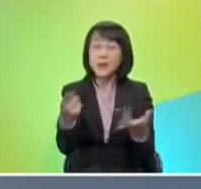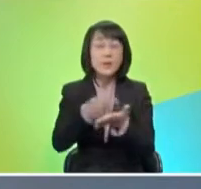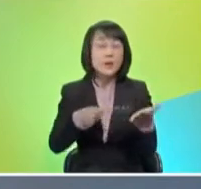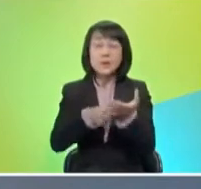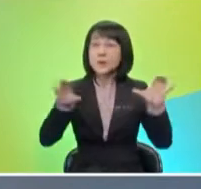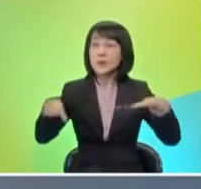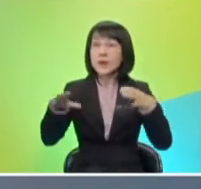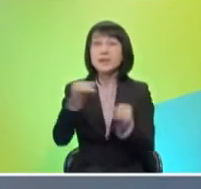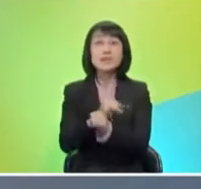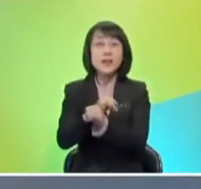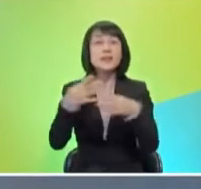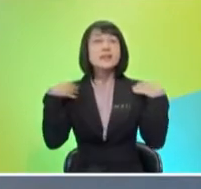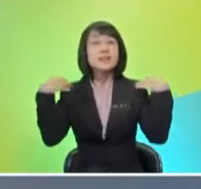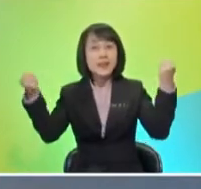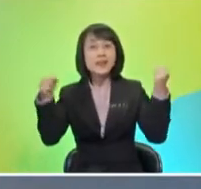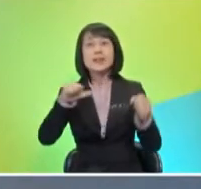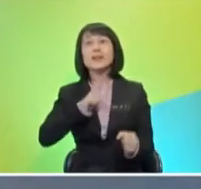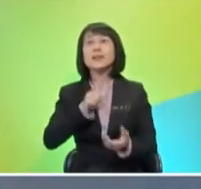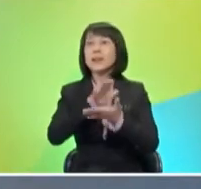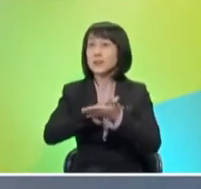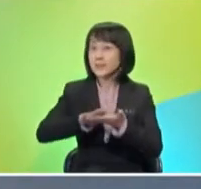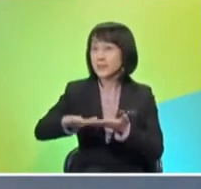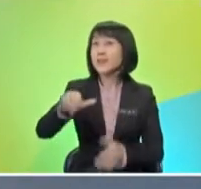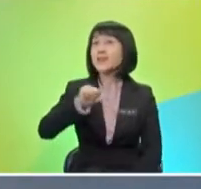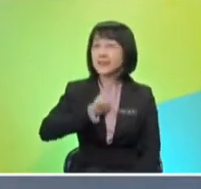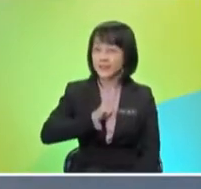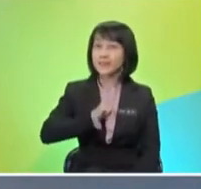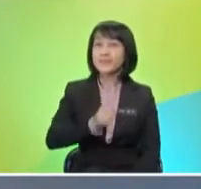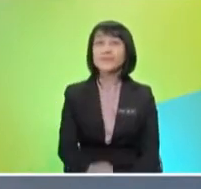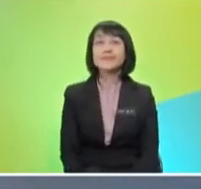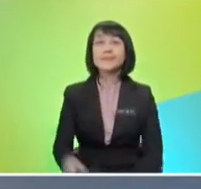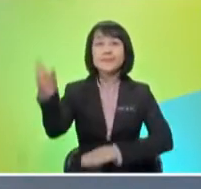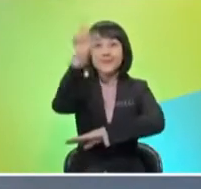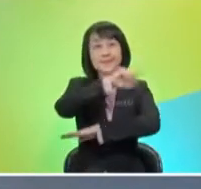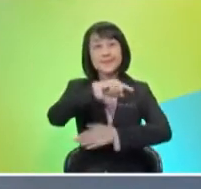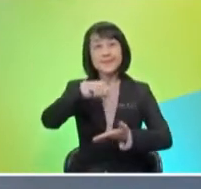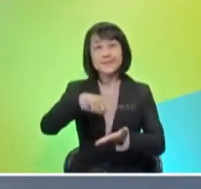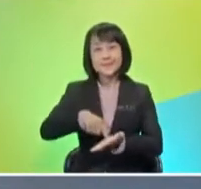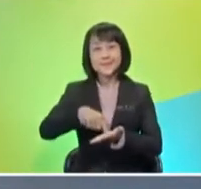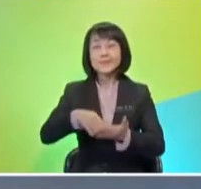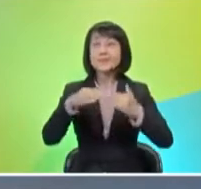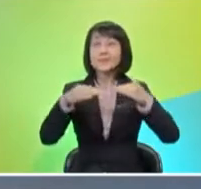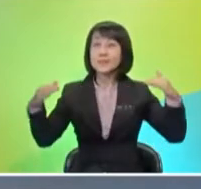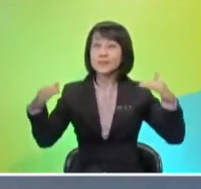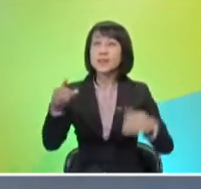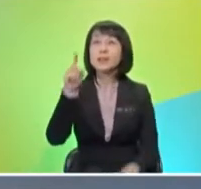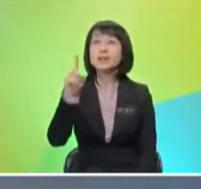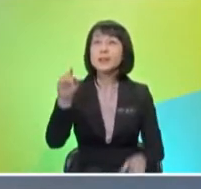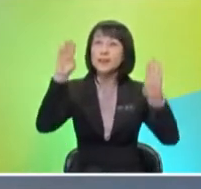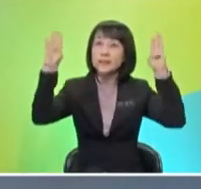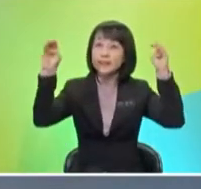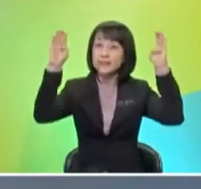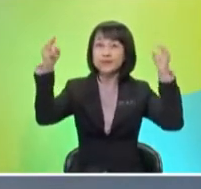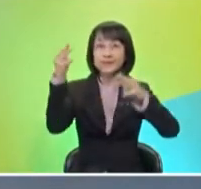lakukan jaga kesehatan diri dan juga kebersihan diri masing-masing baik hari ini kita teruskan dengan surat tahap 1 bagi mata pelajaran